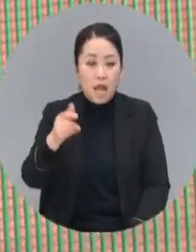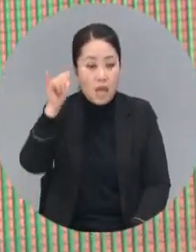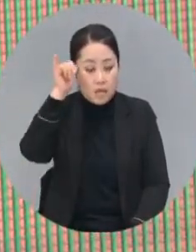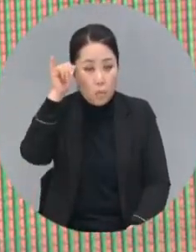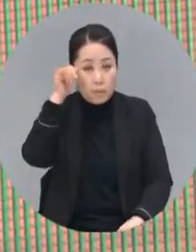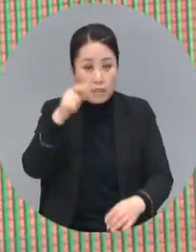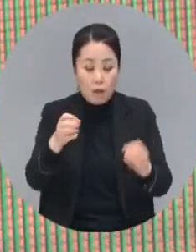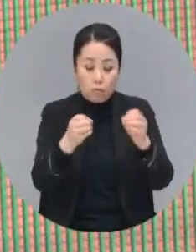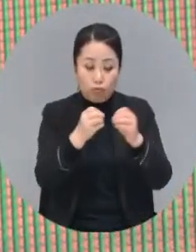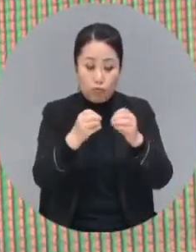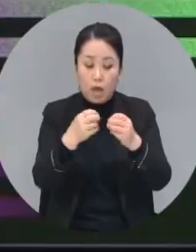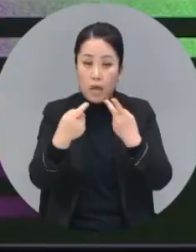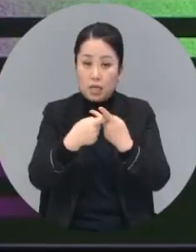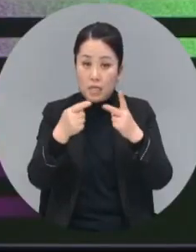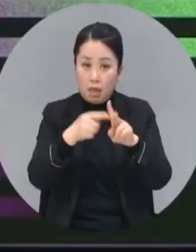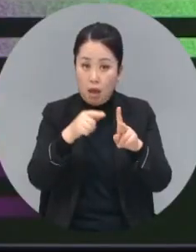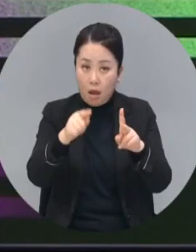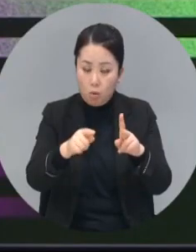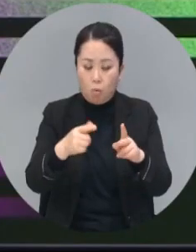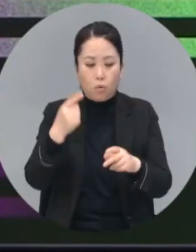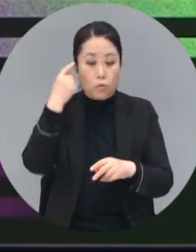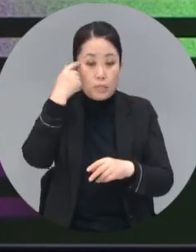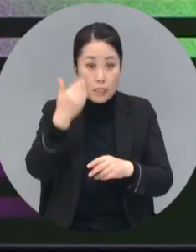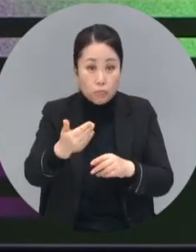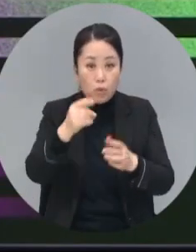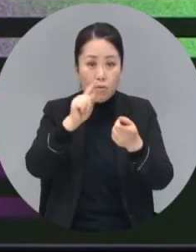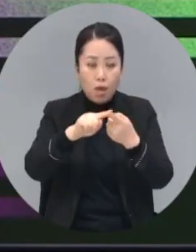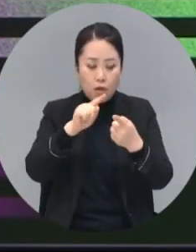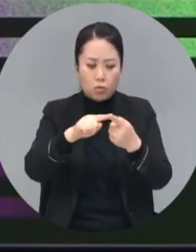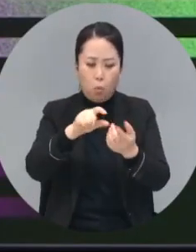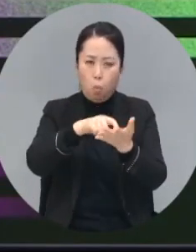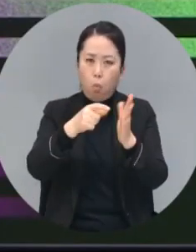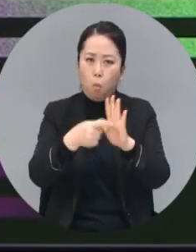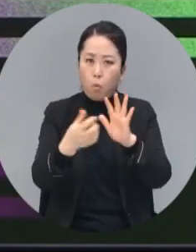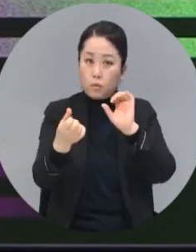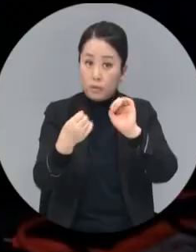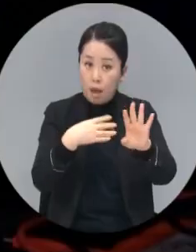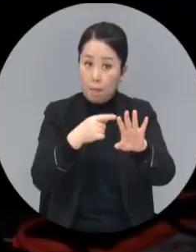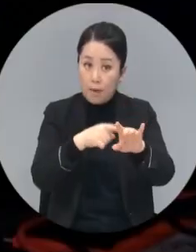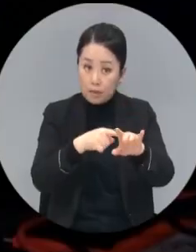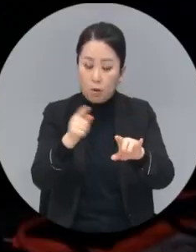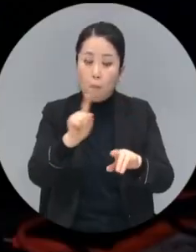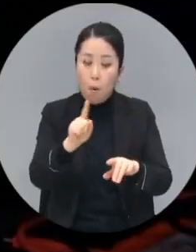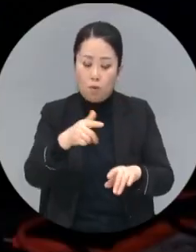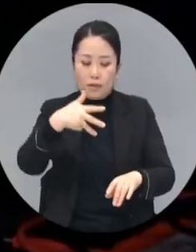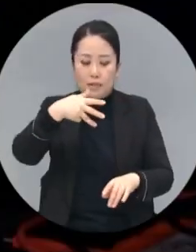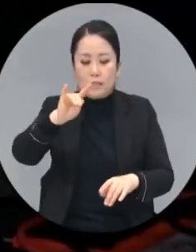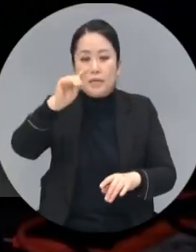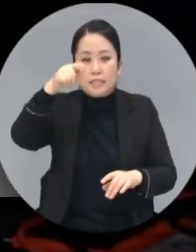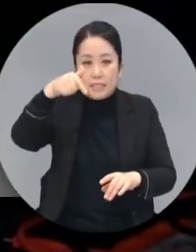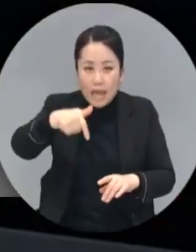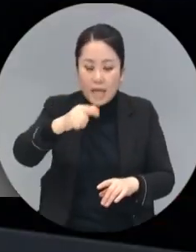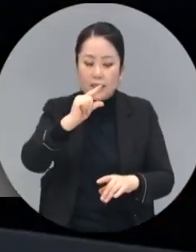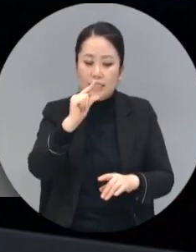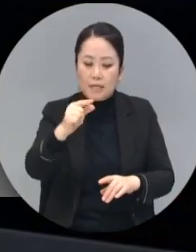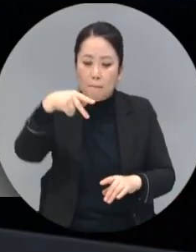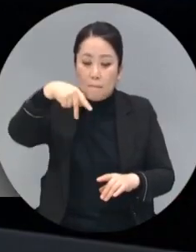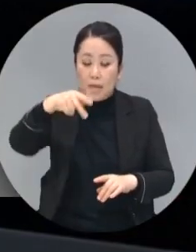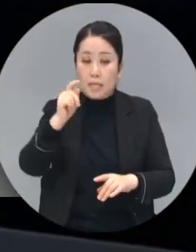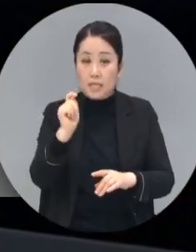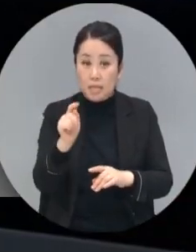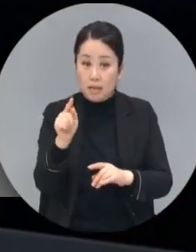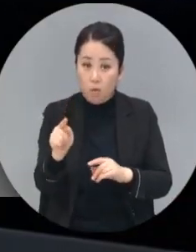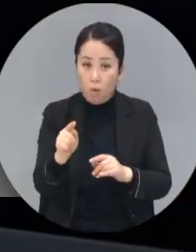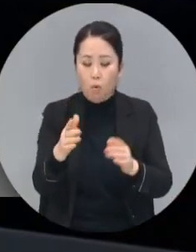인공지능이 문장을 이해하고 사용자의 질문에 대해 적절한 답변을 하는 챗 GPT입니다. 출시 두 달 만에